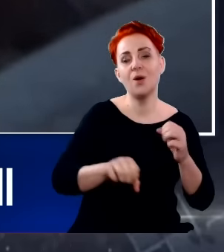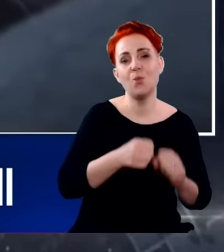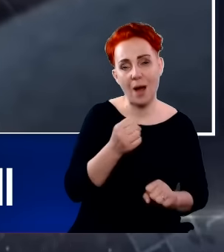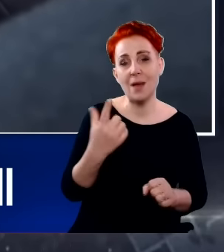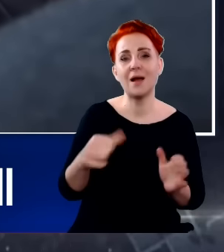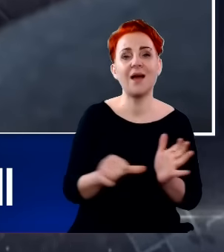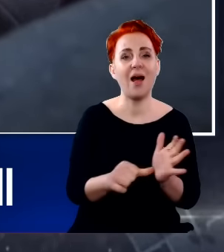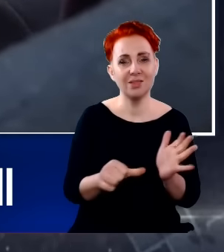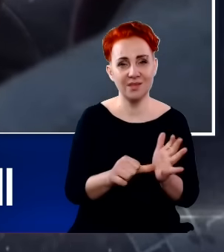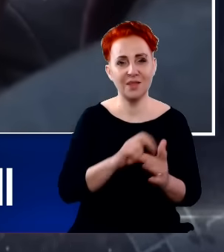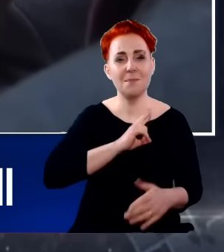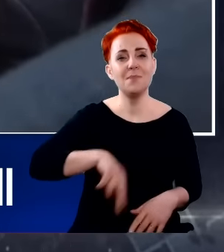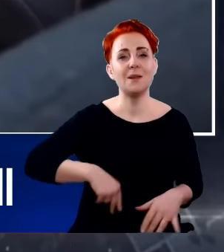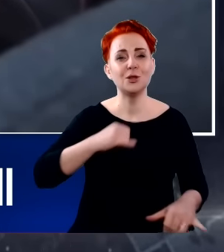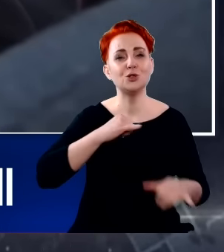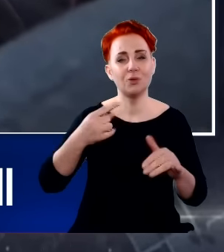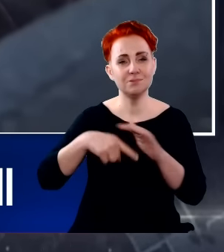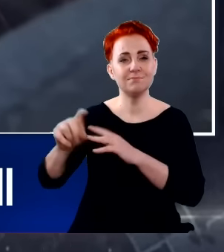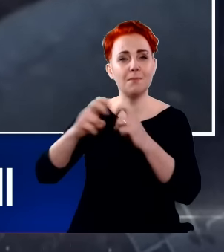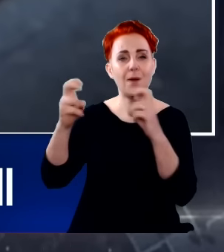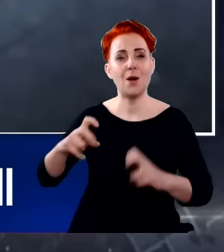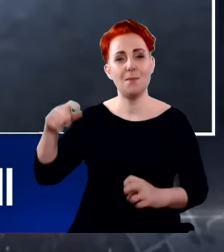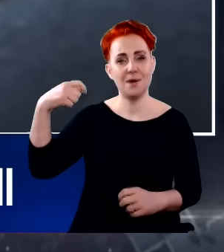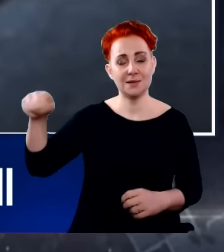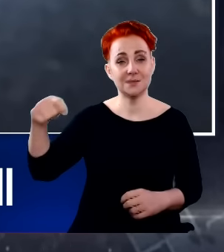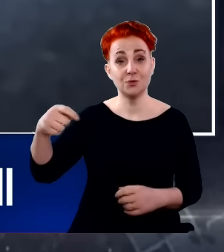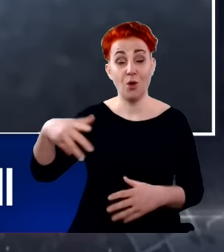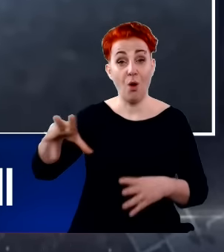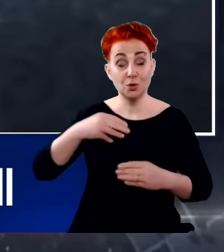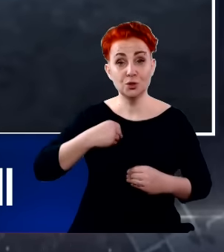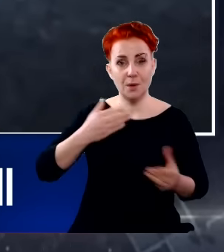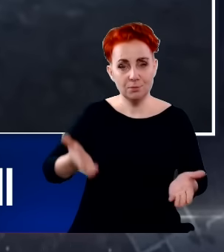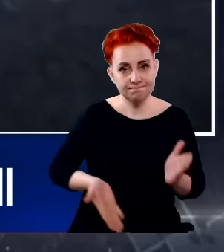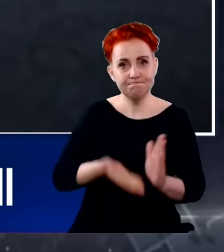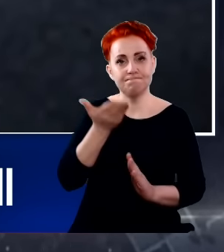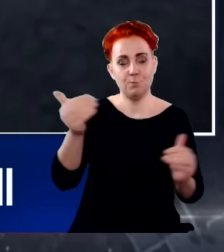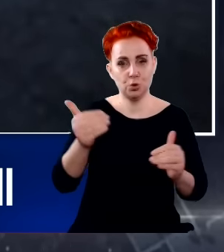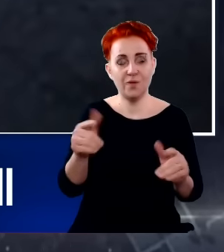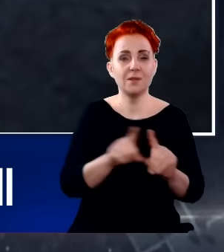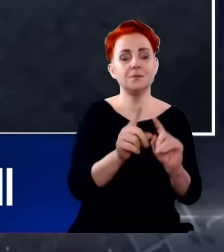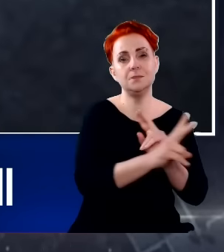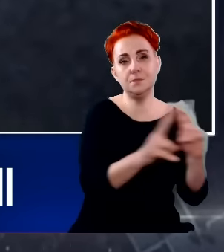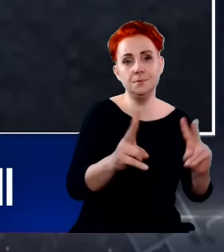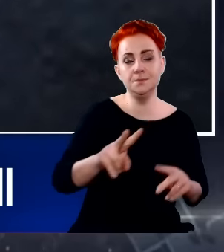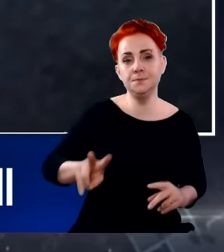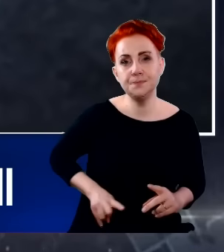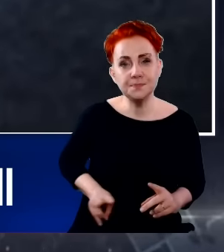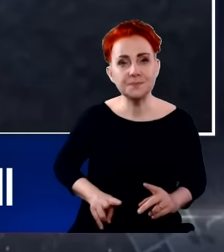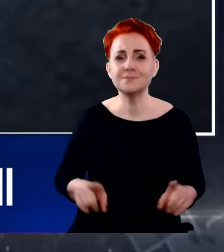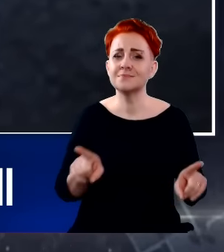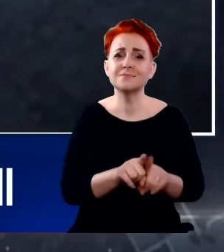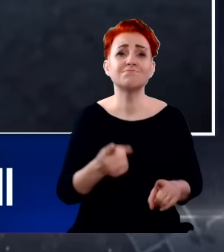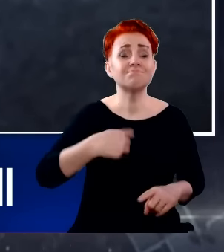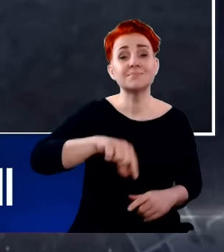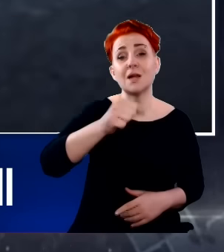premiera rządu wtedy w Pałacu Prezydenckim, kiedy otrzymał nominację, ale także wszyscy ministrowie. Także my jako posłowie